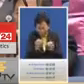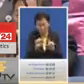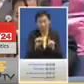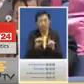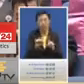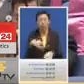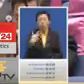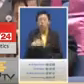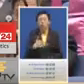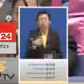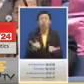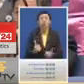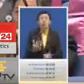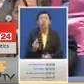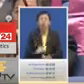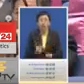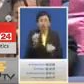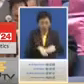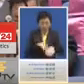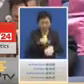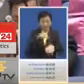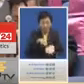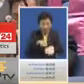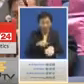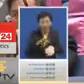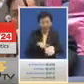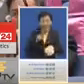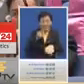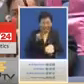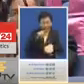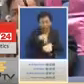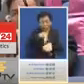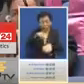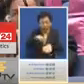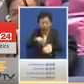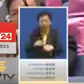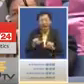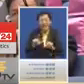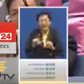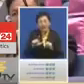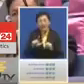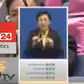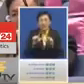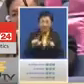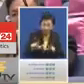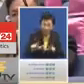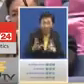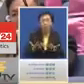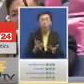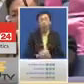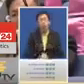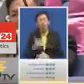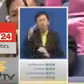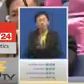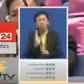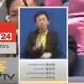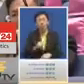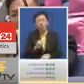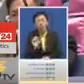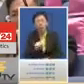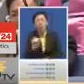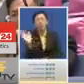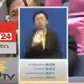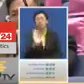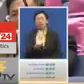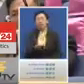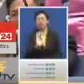มากเดี๋ยวนี้2รถพ่วง3รถพ่วงล้านเม็ด3ล้านเม็ดถามว่าตำรวจเก่งไหมไม่เก่งหรอกแต่คื